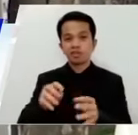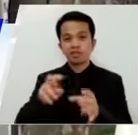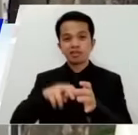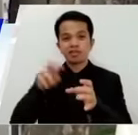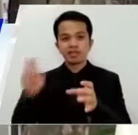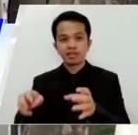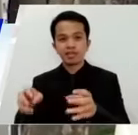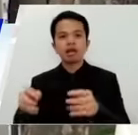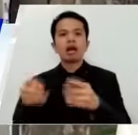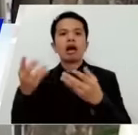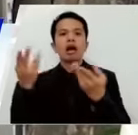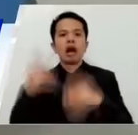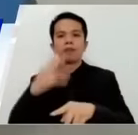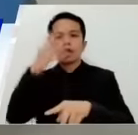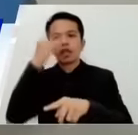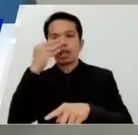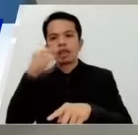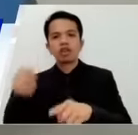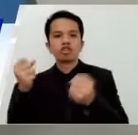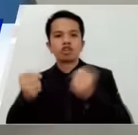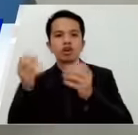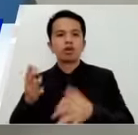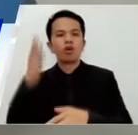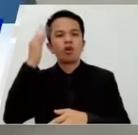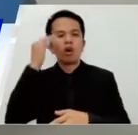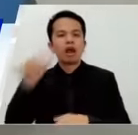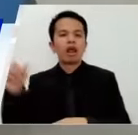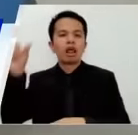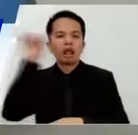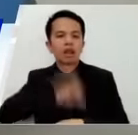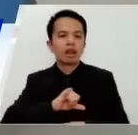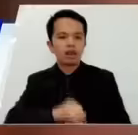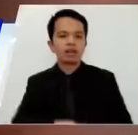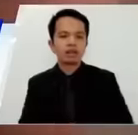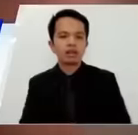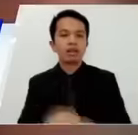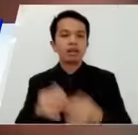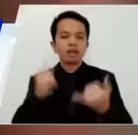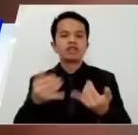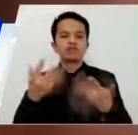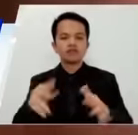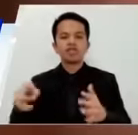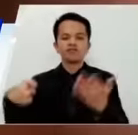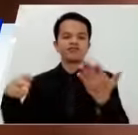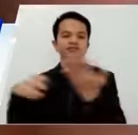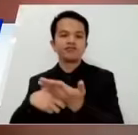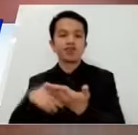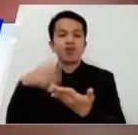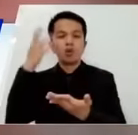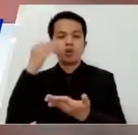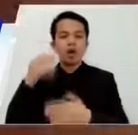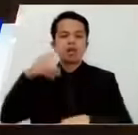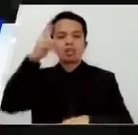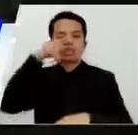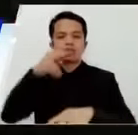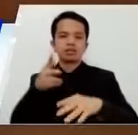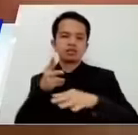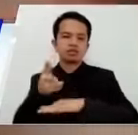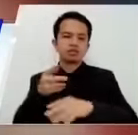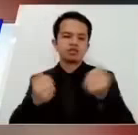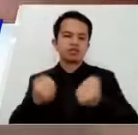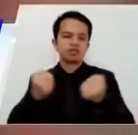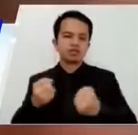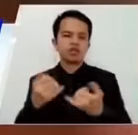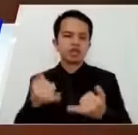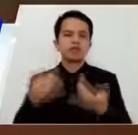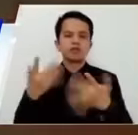sa kalsada ang driver dahil sa kalasingan. Tinigitan na siya para sa reckless driving. Nakipag-ugnay na ang mga pulis sa